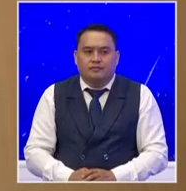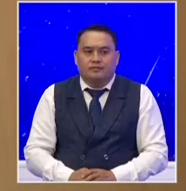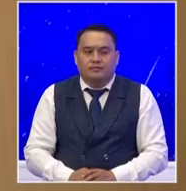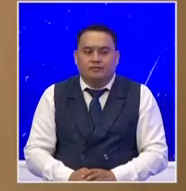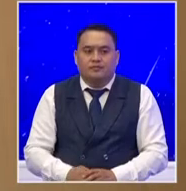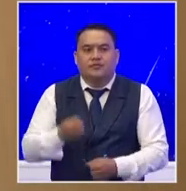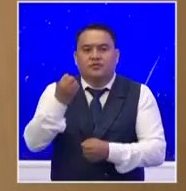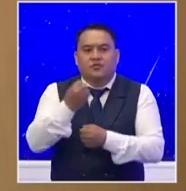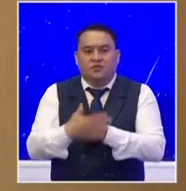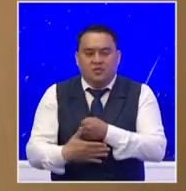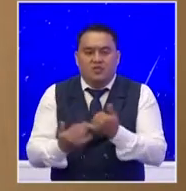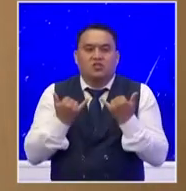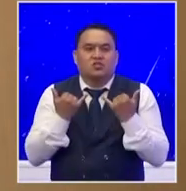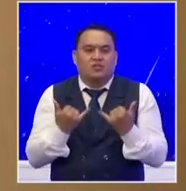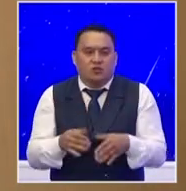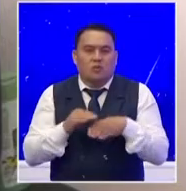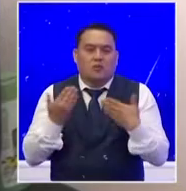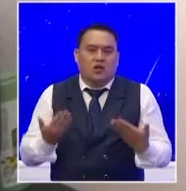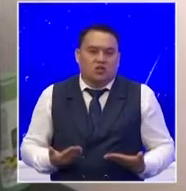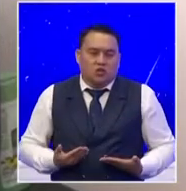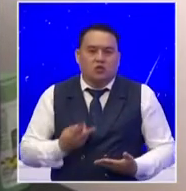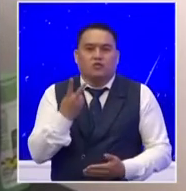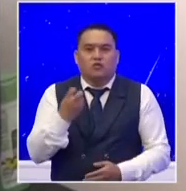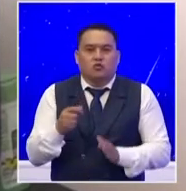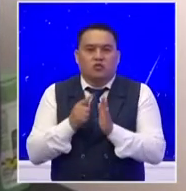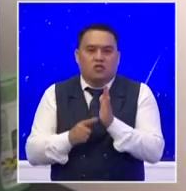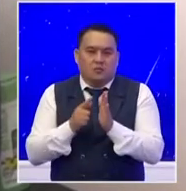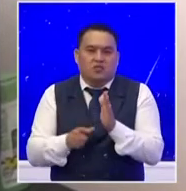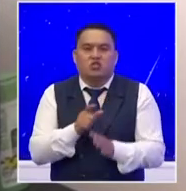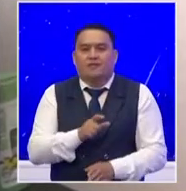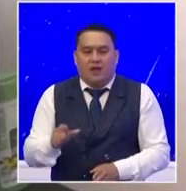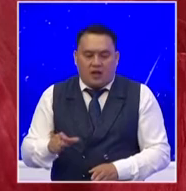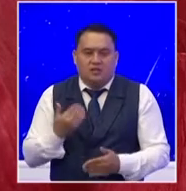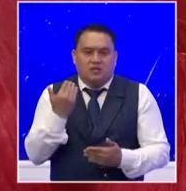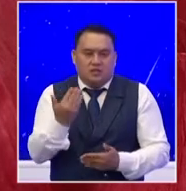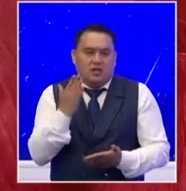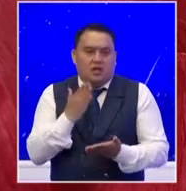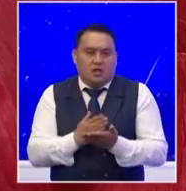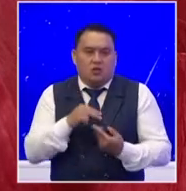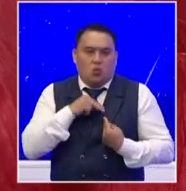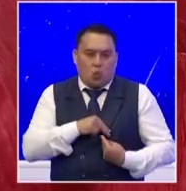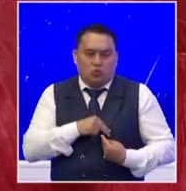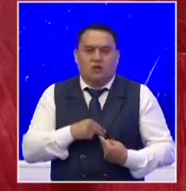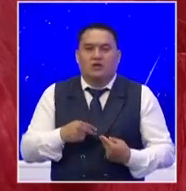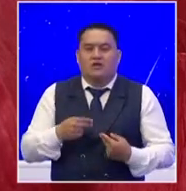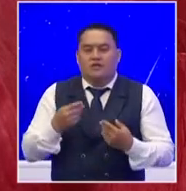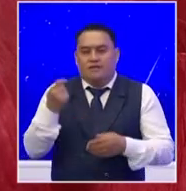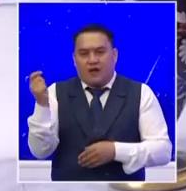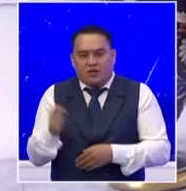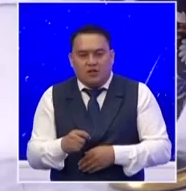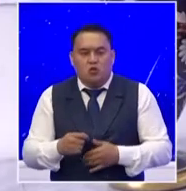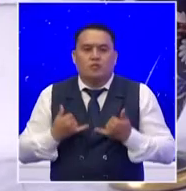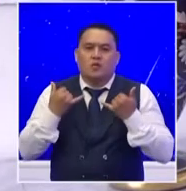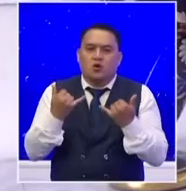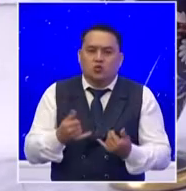В центре «Шапогат» на сегодняшний день проживают чуть более 270 человек. Среди них есть и труженики тыла. В их числе и почетный